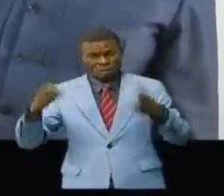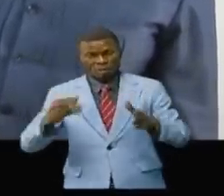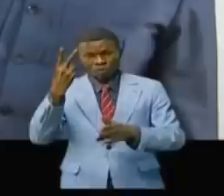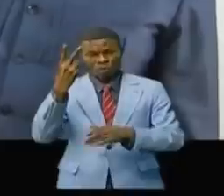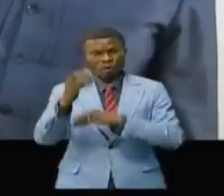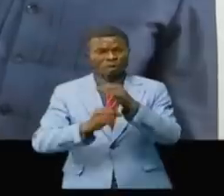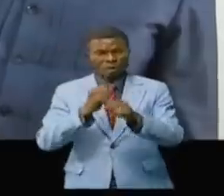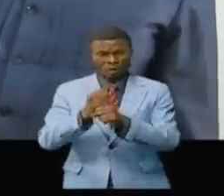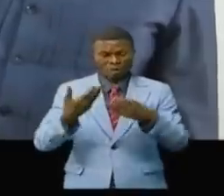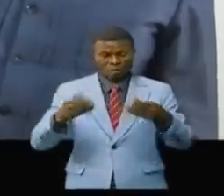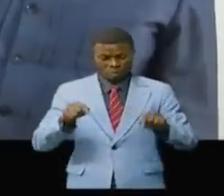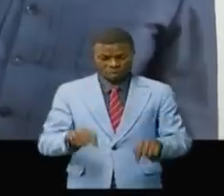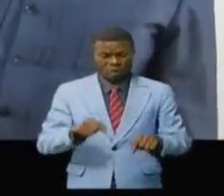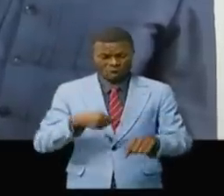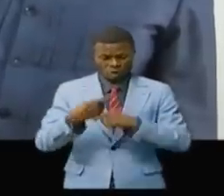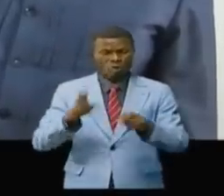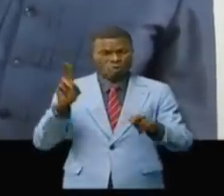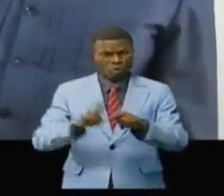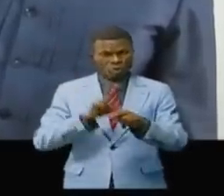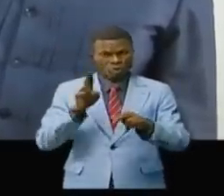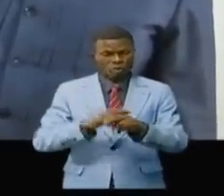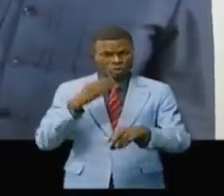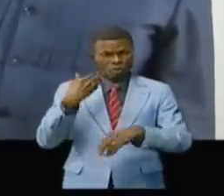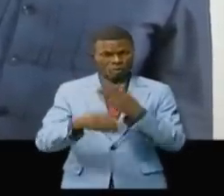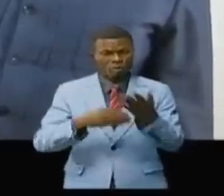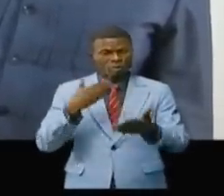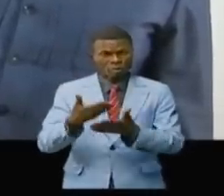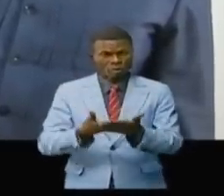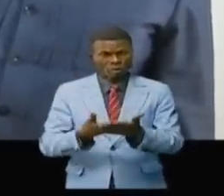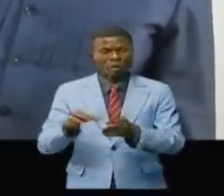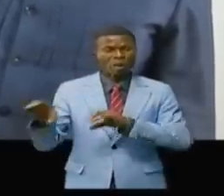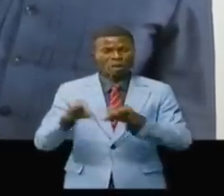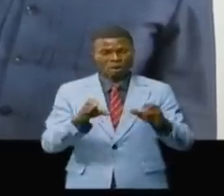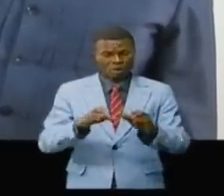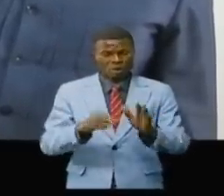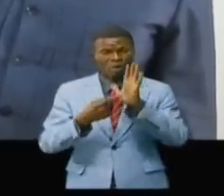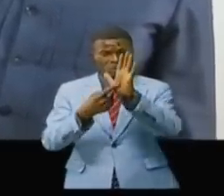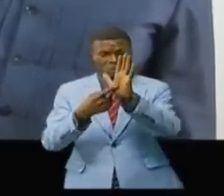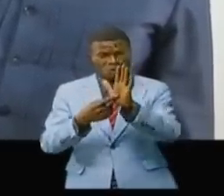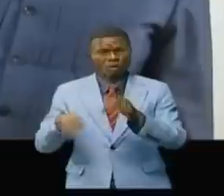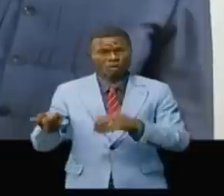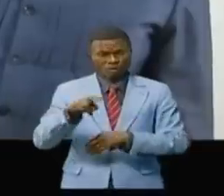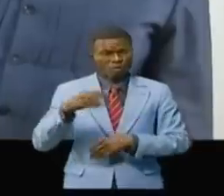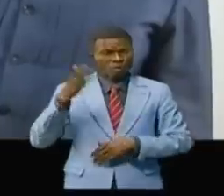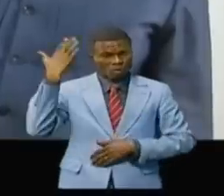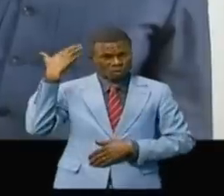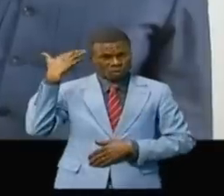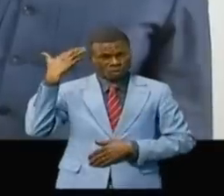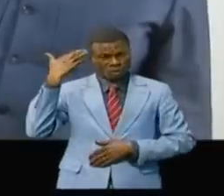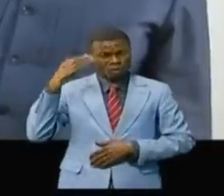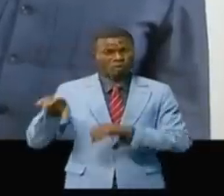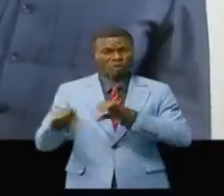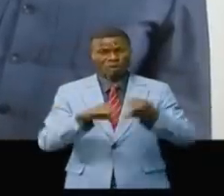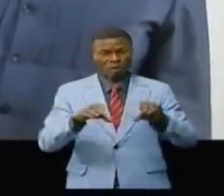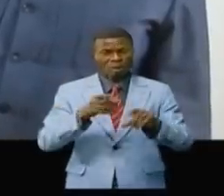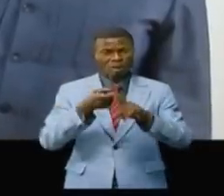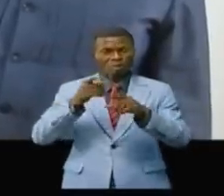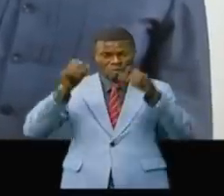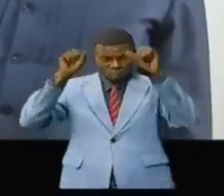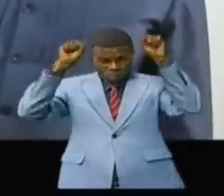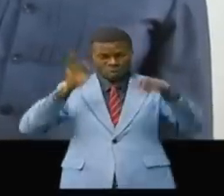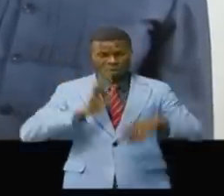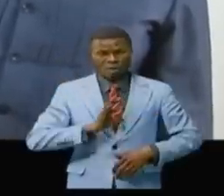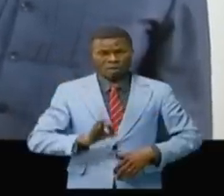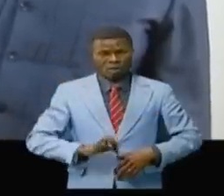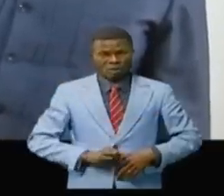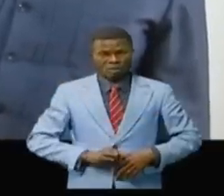2 ans. Aujourd'hui, c'est la mise en œuvre. Vous avez vu des actions que nous avons commencées, qui sont des actions du président de la République.